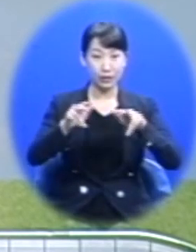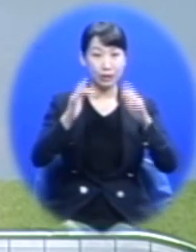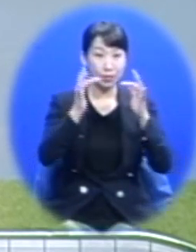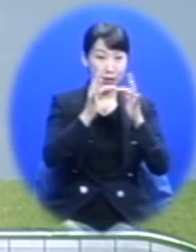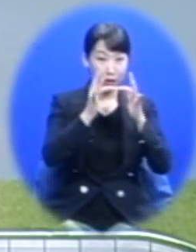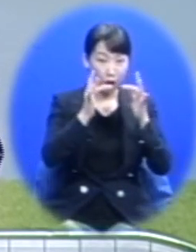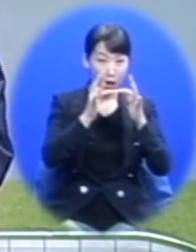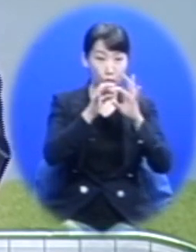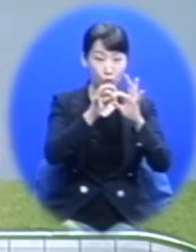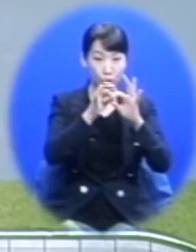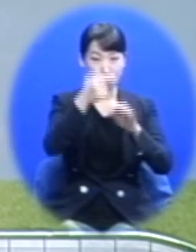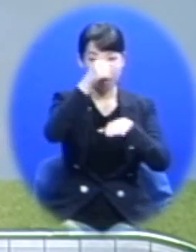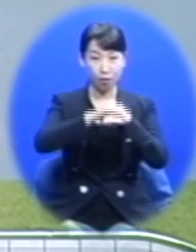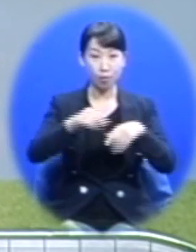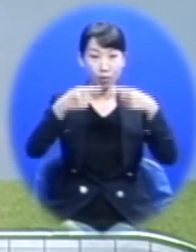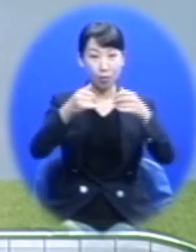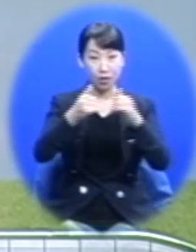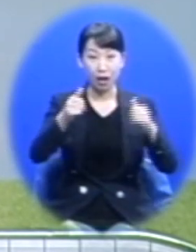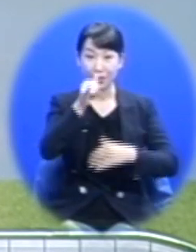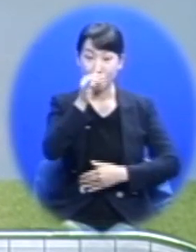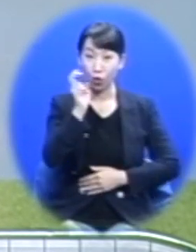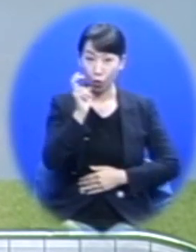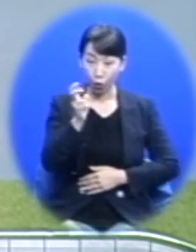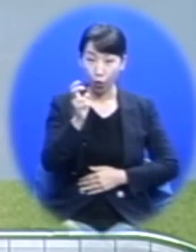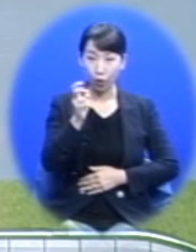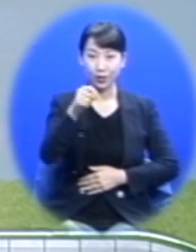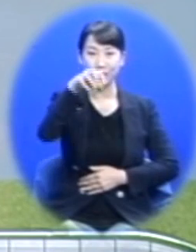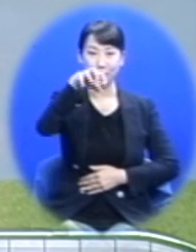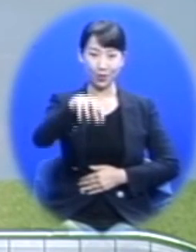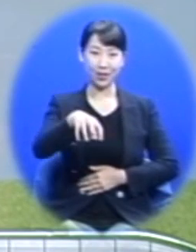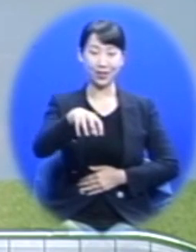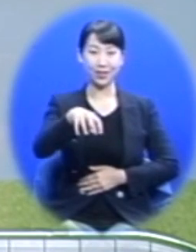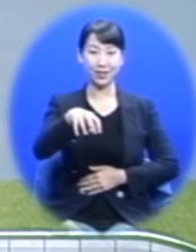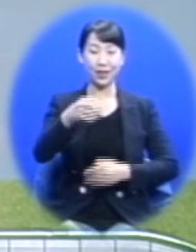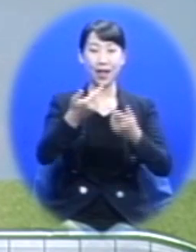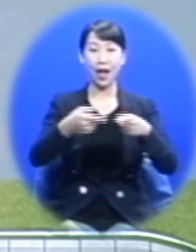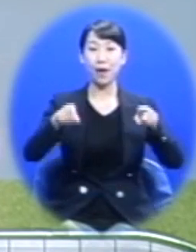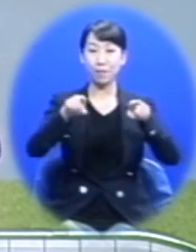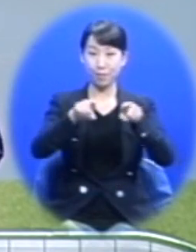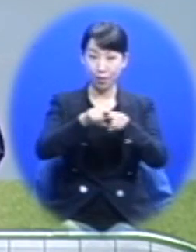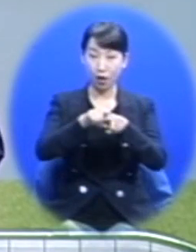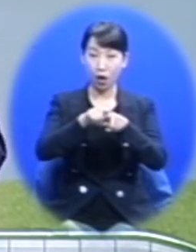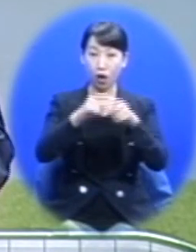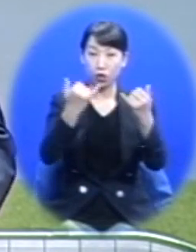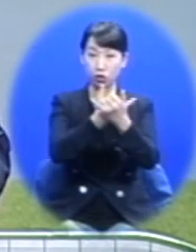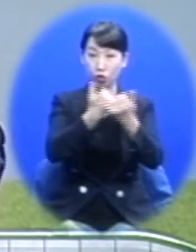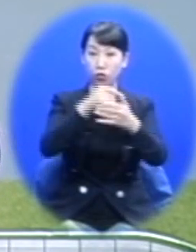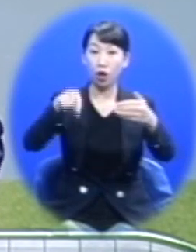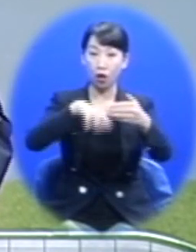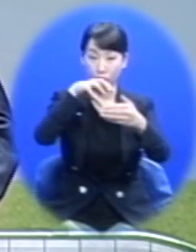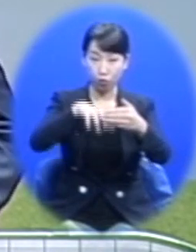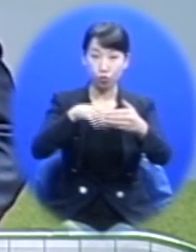드리시는 분도 계실 텐데 거기서도 또 함께 나누는 모든 일가 친척들 사이에도 주님의